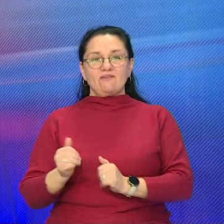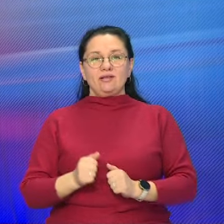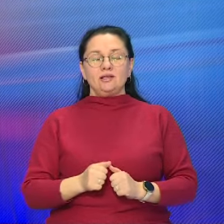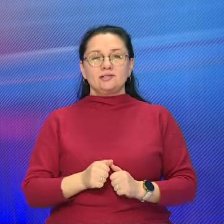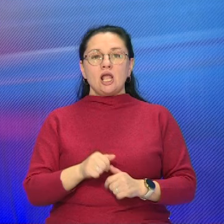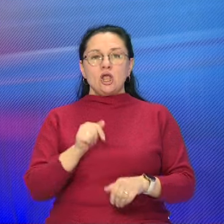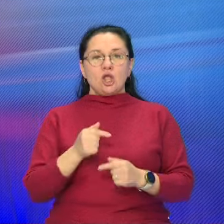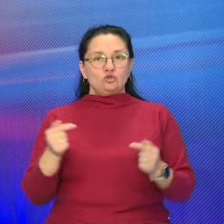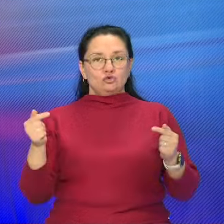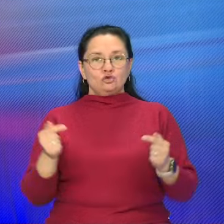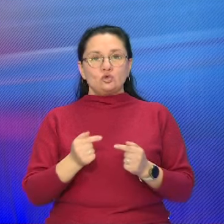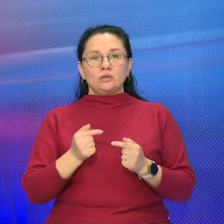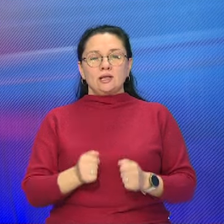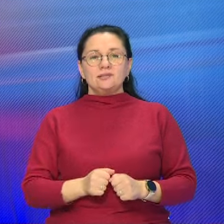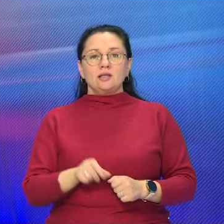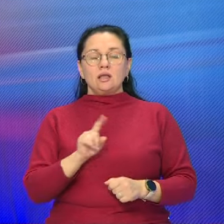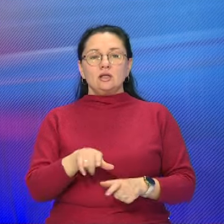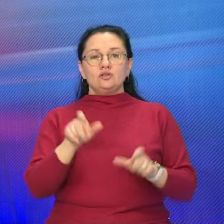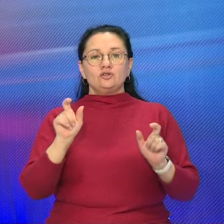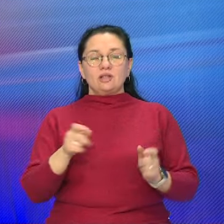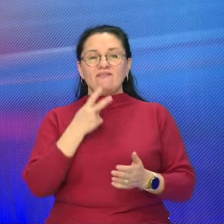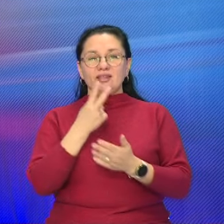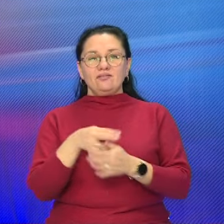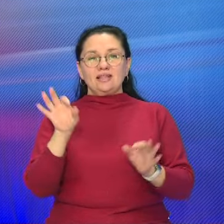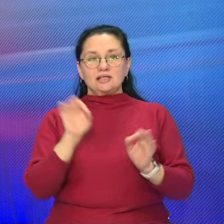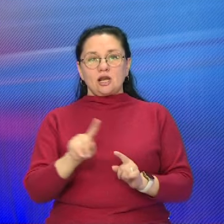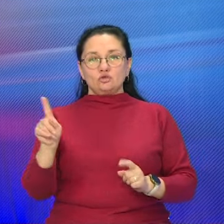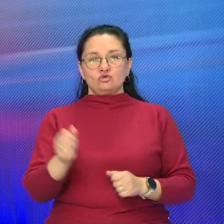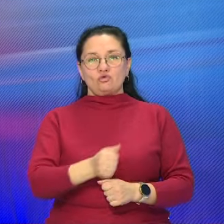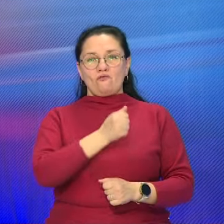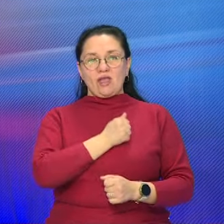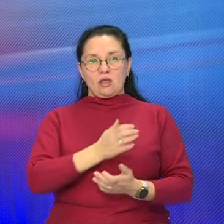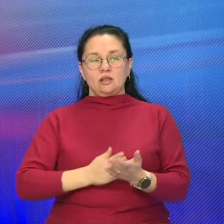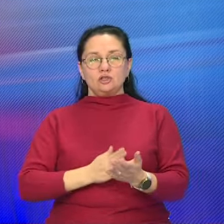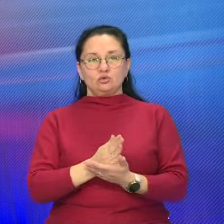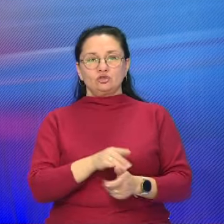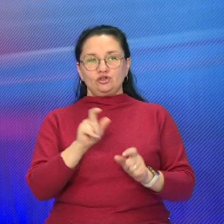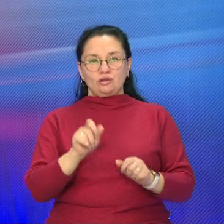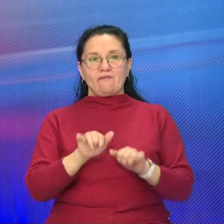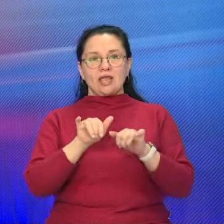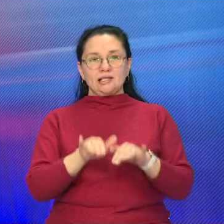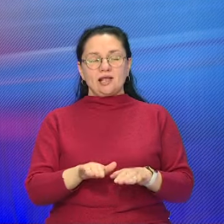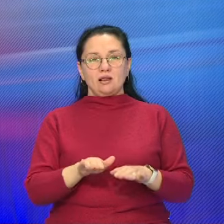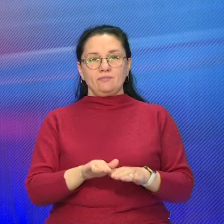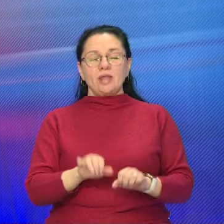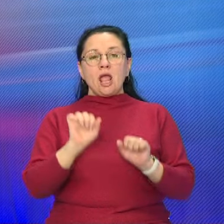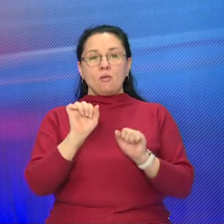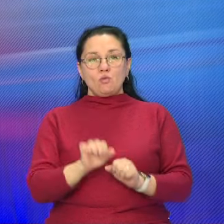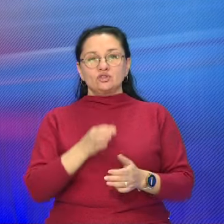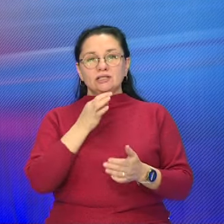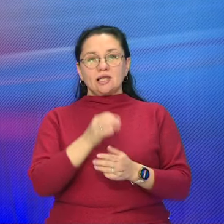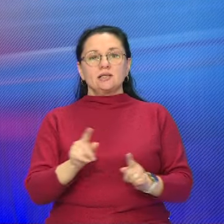дисциплинированность, четкость, то есть человек, видно сразу, что военный, человек дела. Можно отметить,